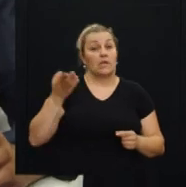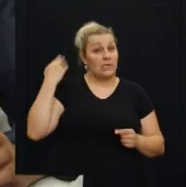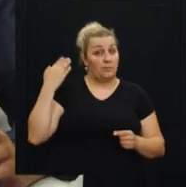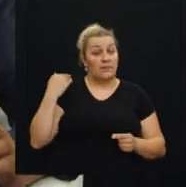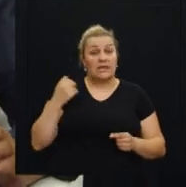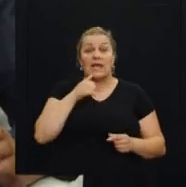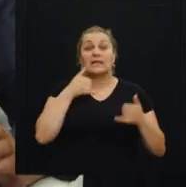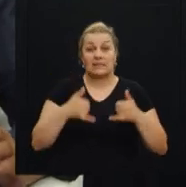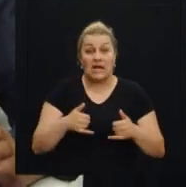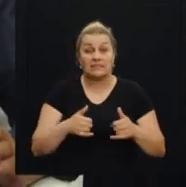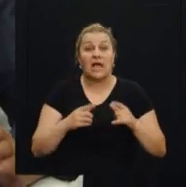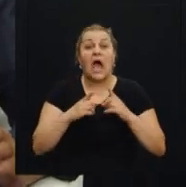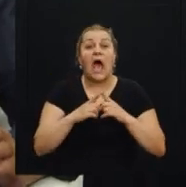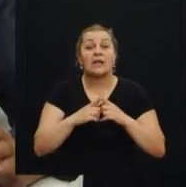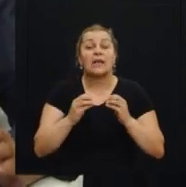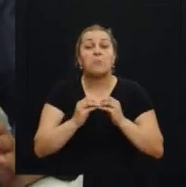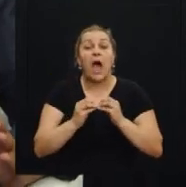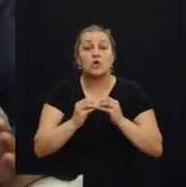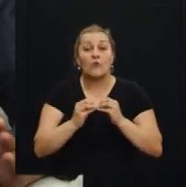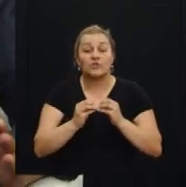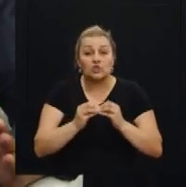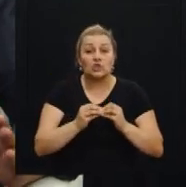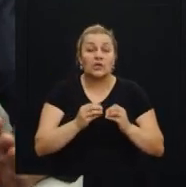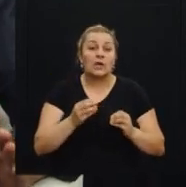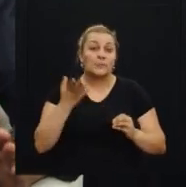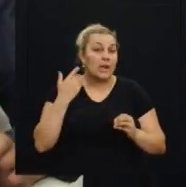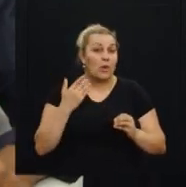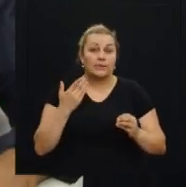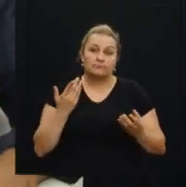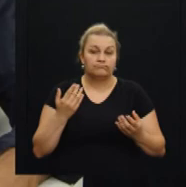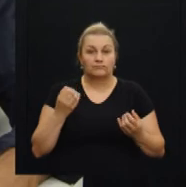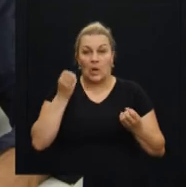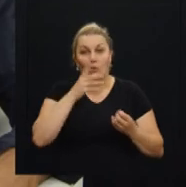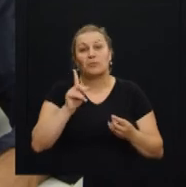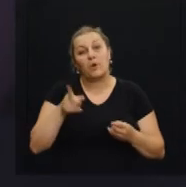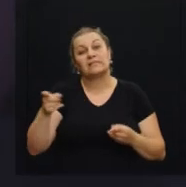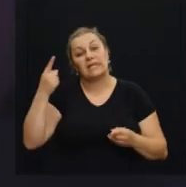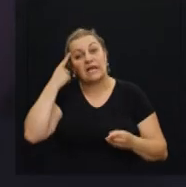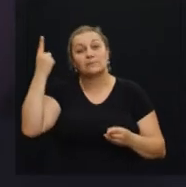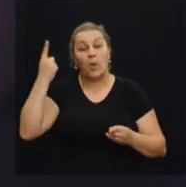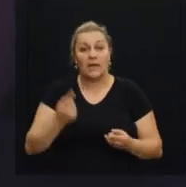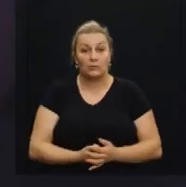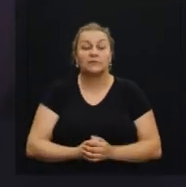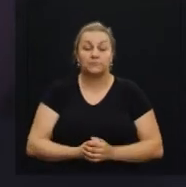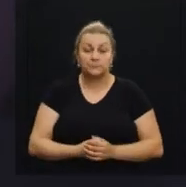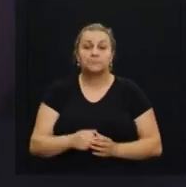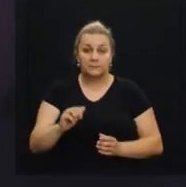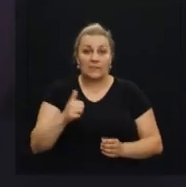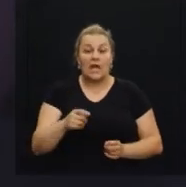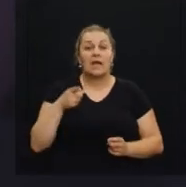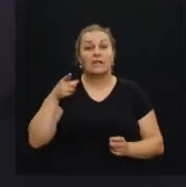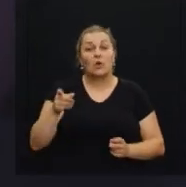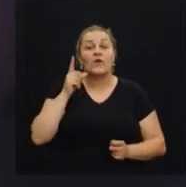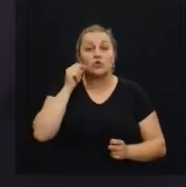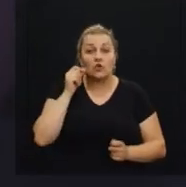danas Ante Banovića, krilnika, mislim da bi bilo zaista promašaj. Da, sigurno biti, jer taj čovjek